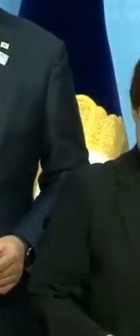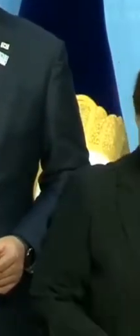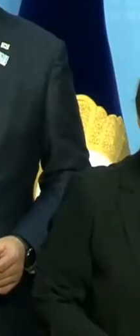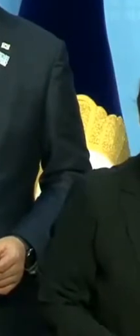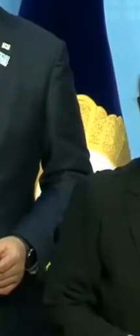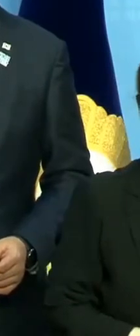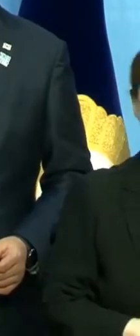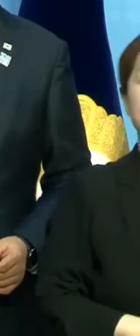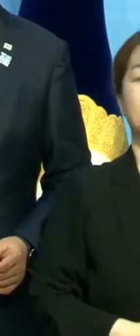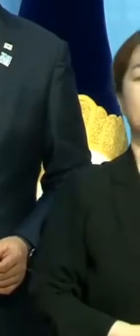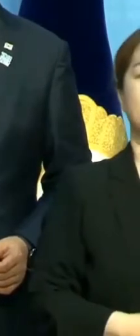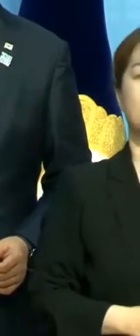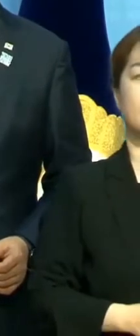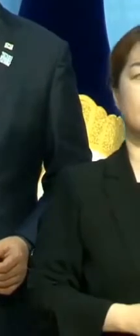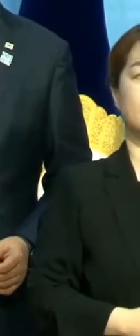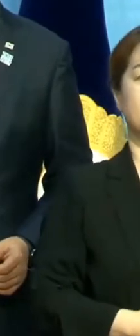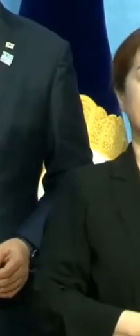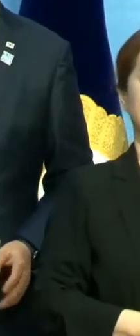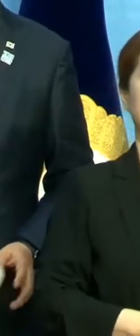네.